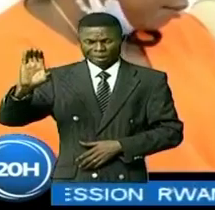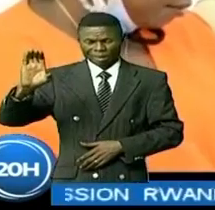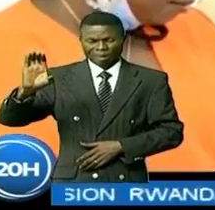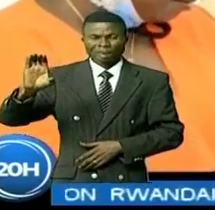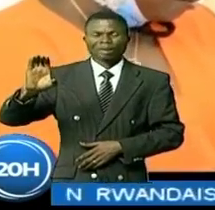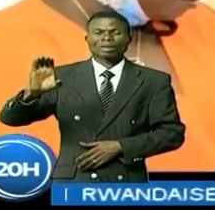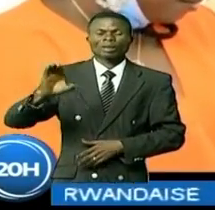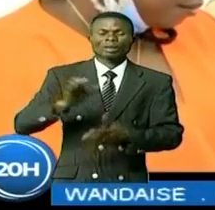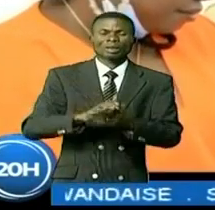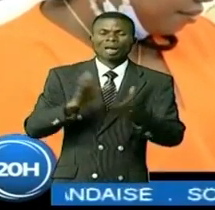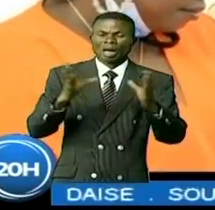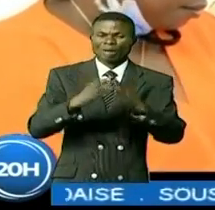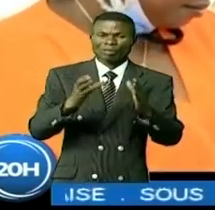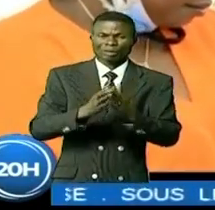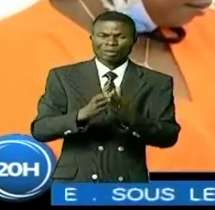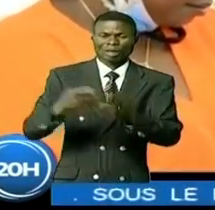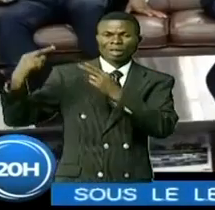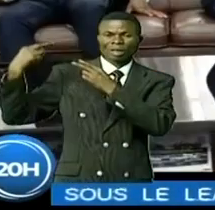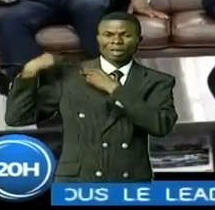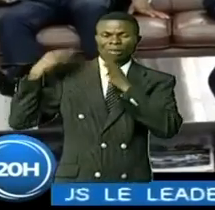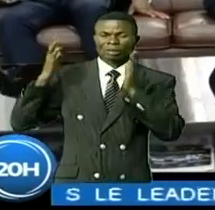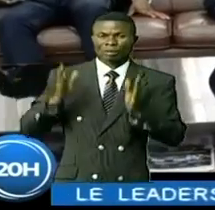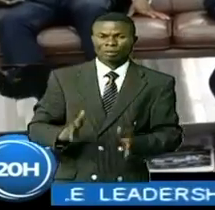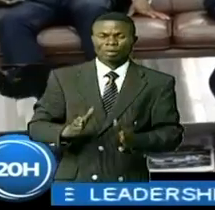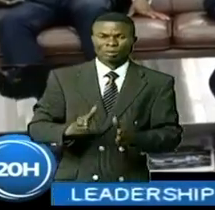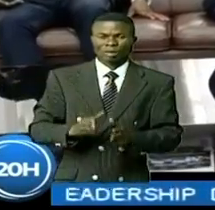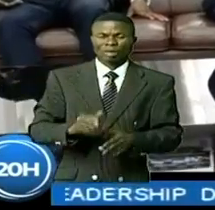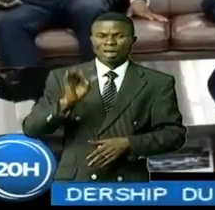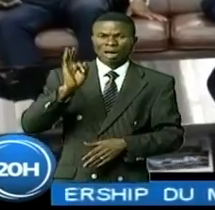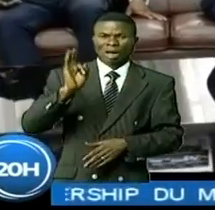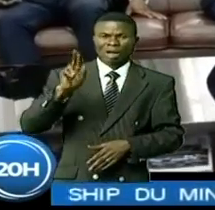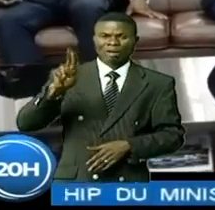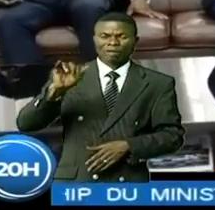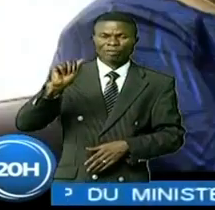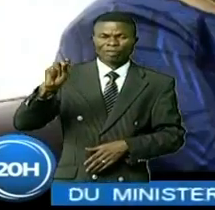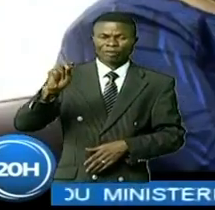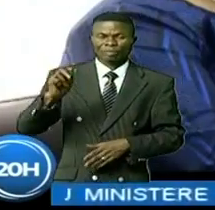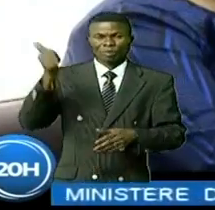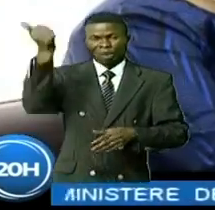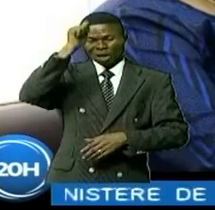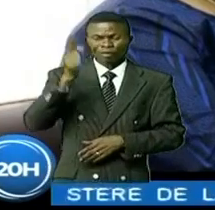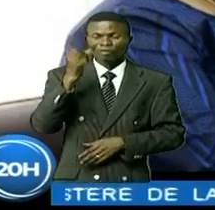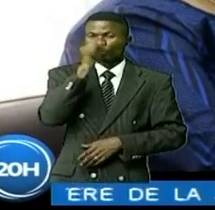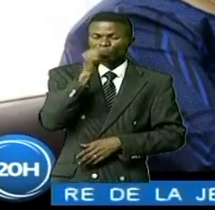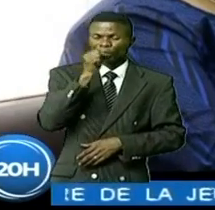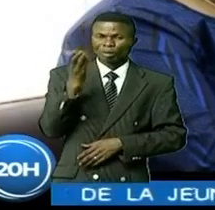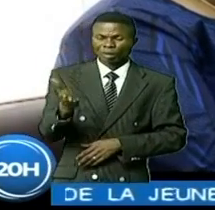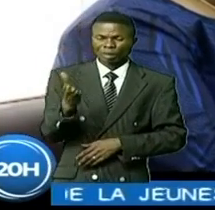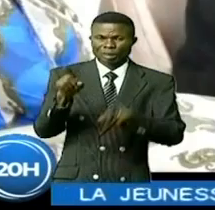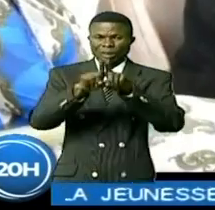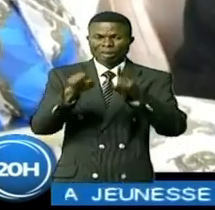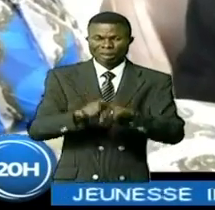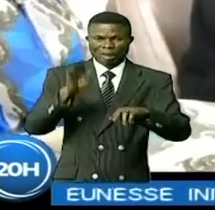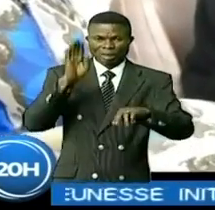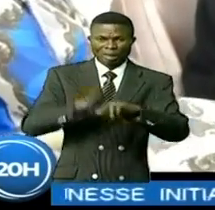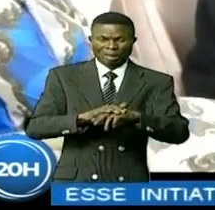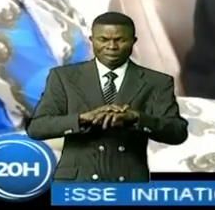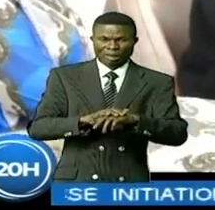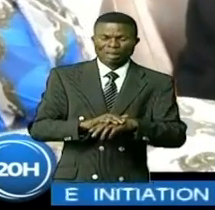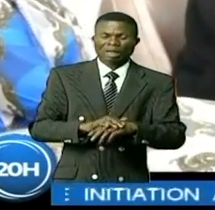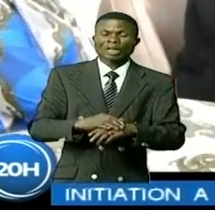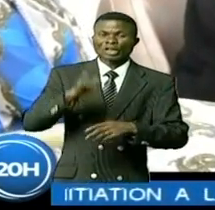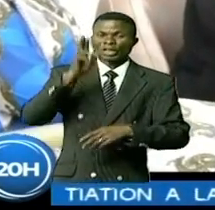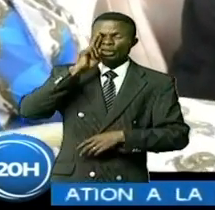Ngandou-Kapinga, accompagnée des responsables d'Afrima All Africa Music Award, également basée à Lagos,